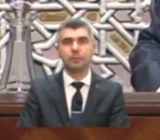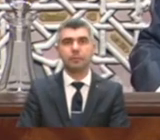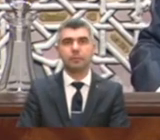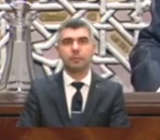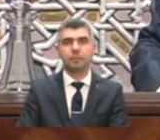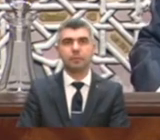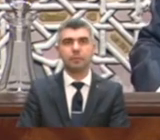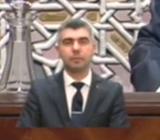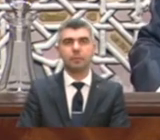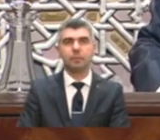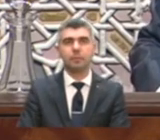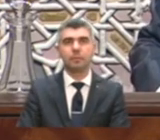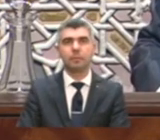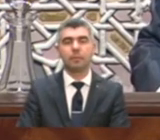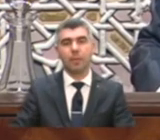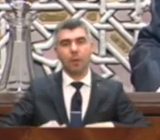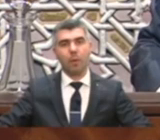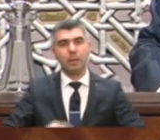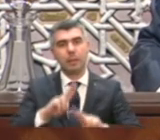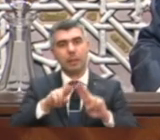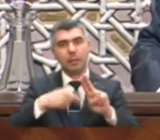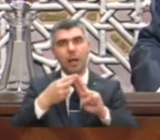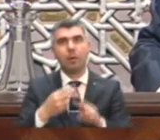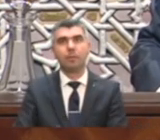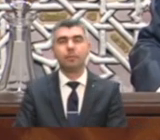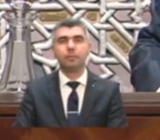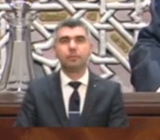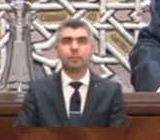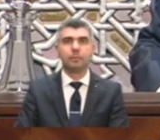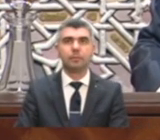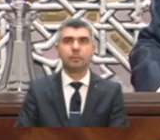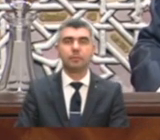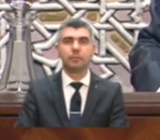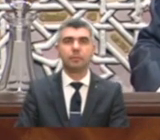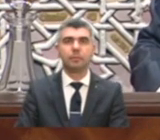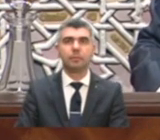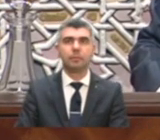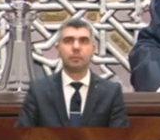لا أحد. سيدة الوزيرة في 40 ثانية.